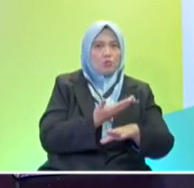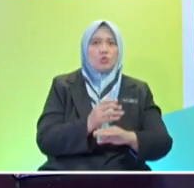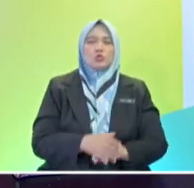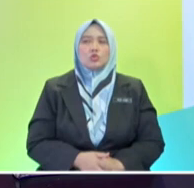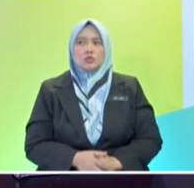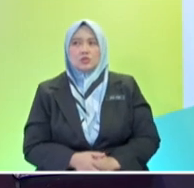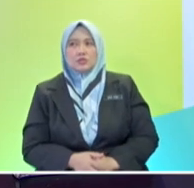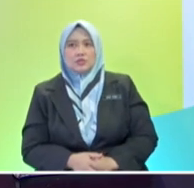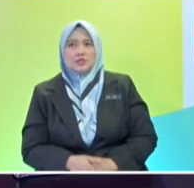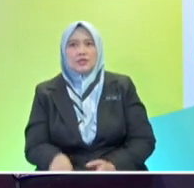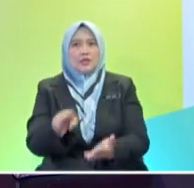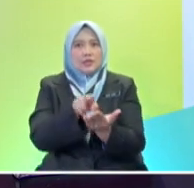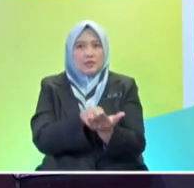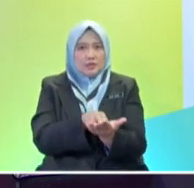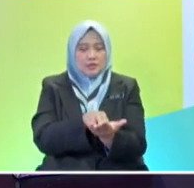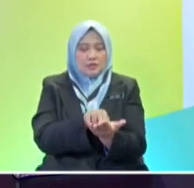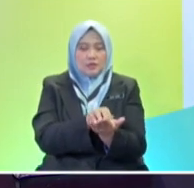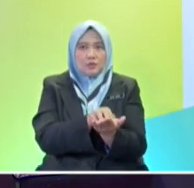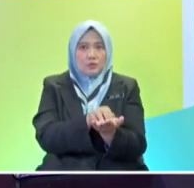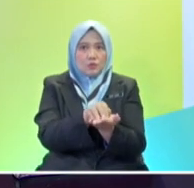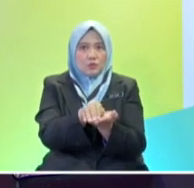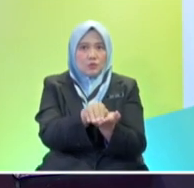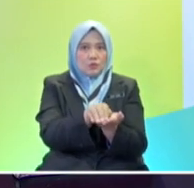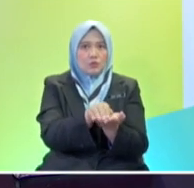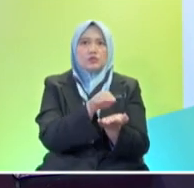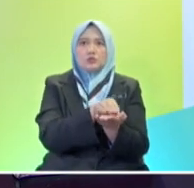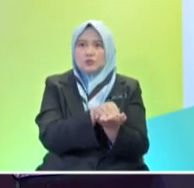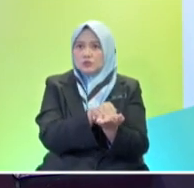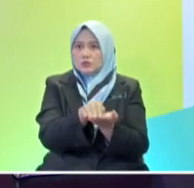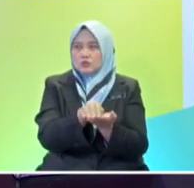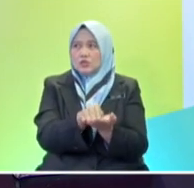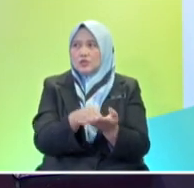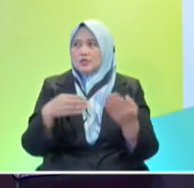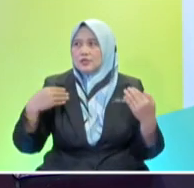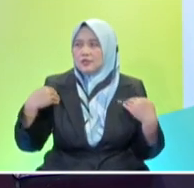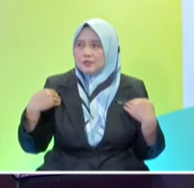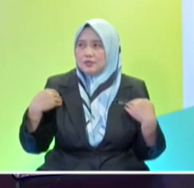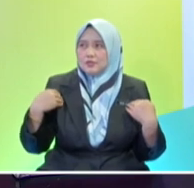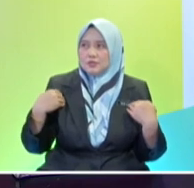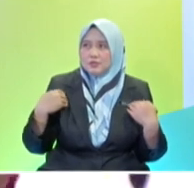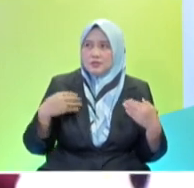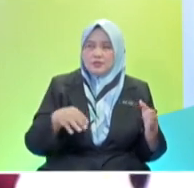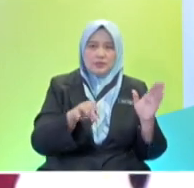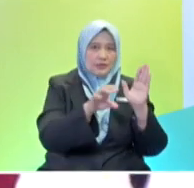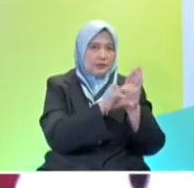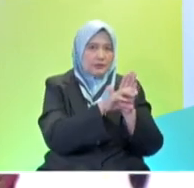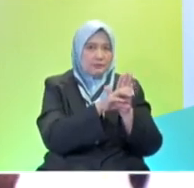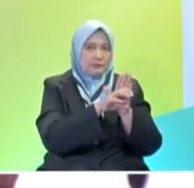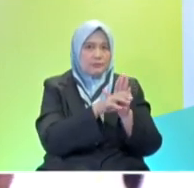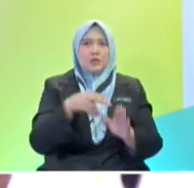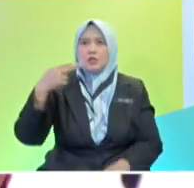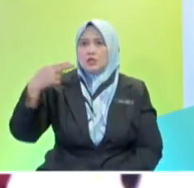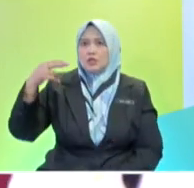ialah hamster. Tepat sekali juga di tangan cikgu ada gambar hamster.